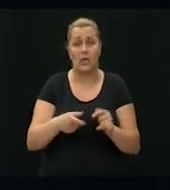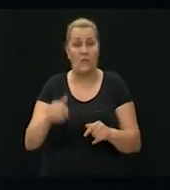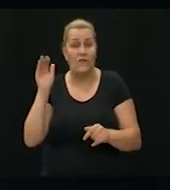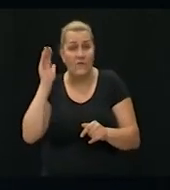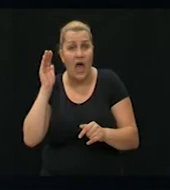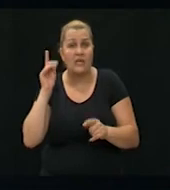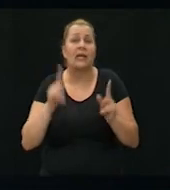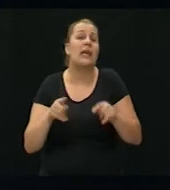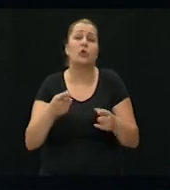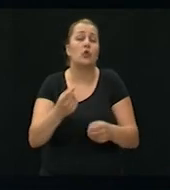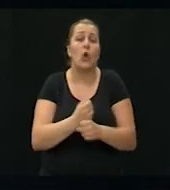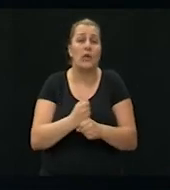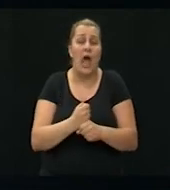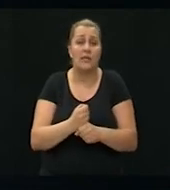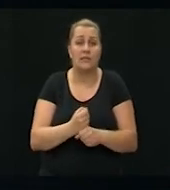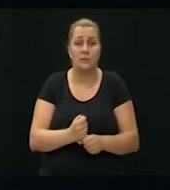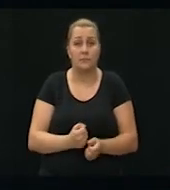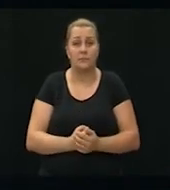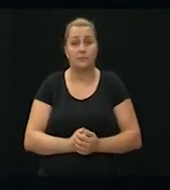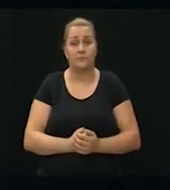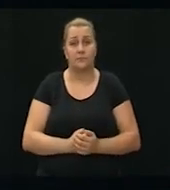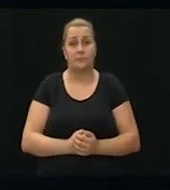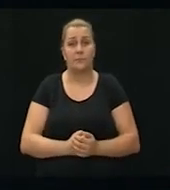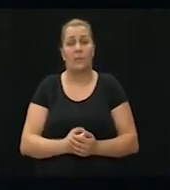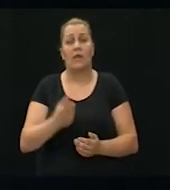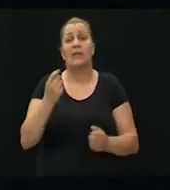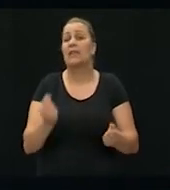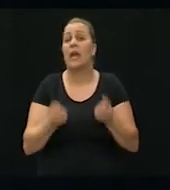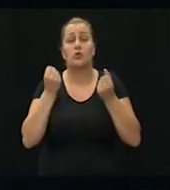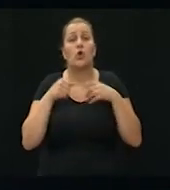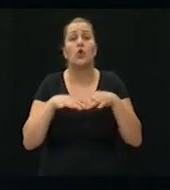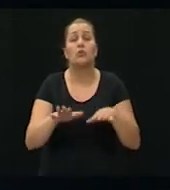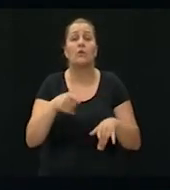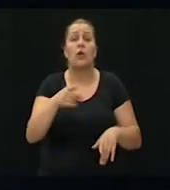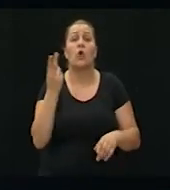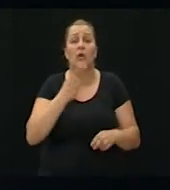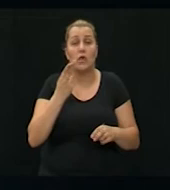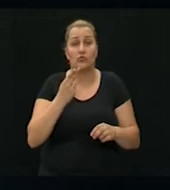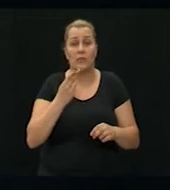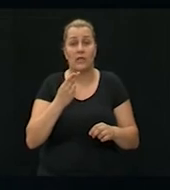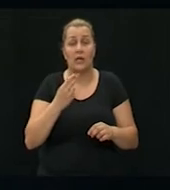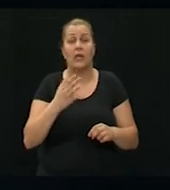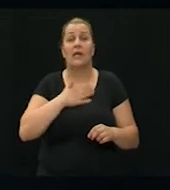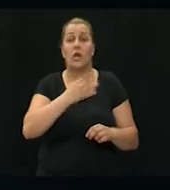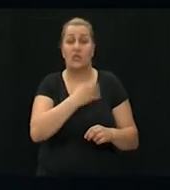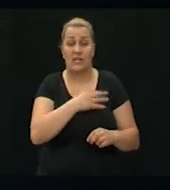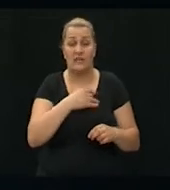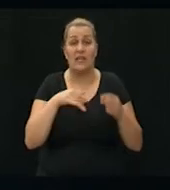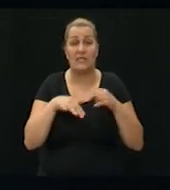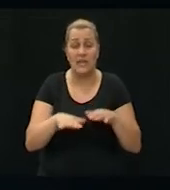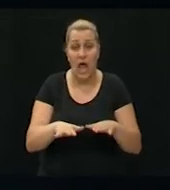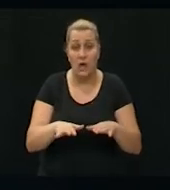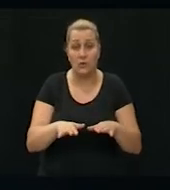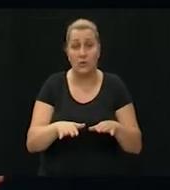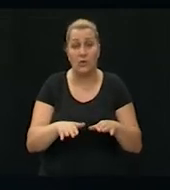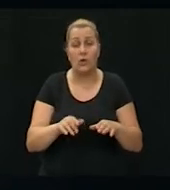koja je na vlasti, neko to radi. Ali teško je ljudima to razumjeti. Naš narod hrvatski, on je, neću reći, oni